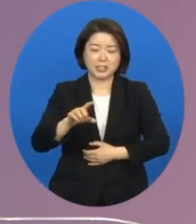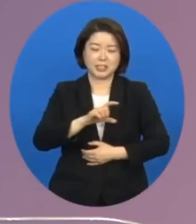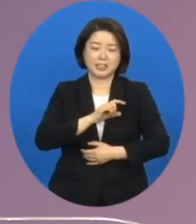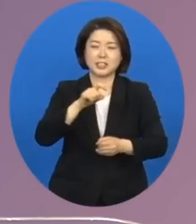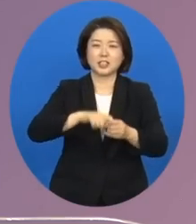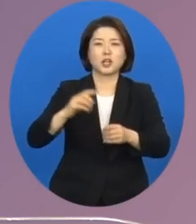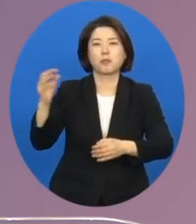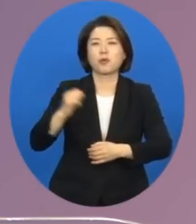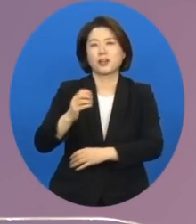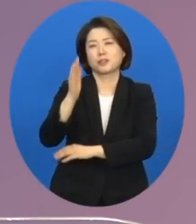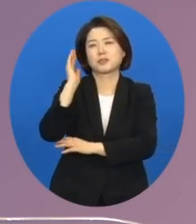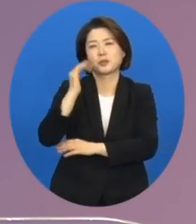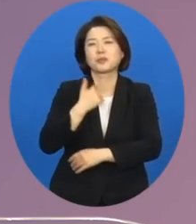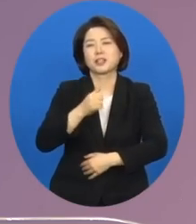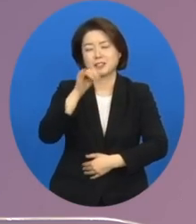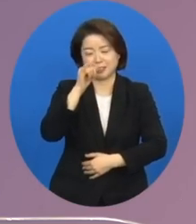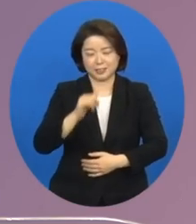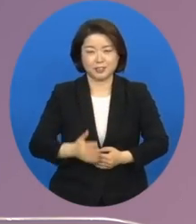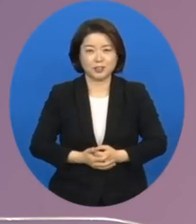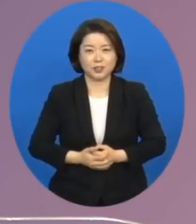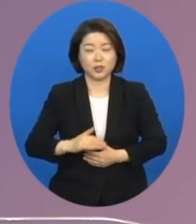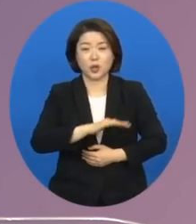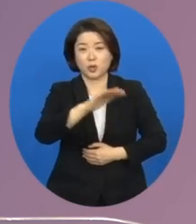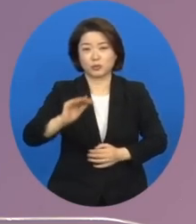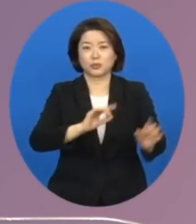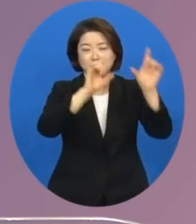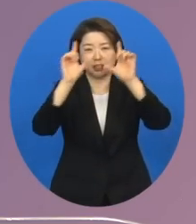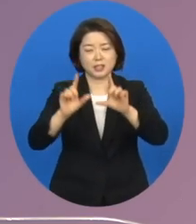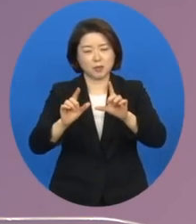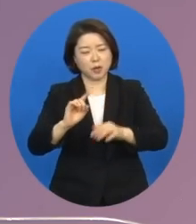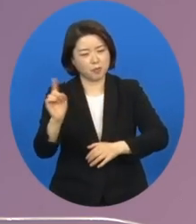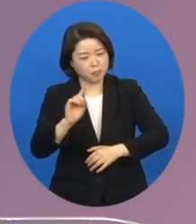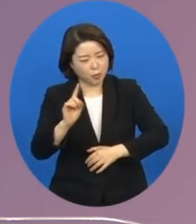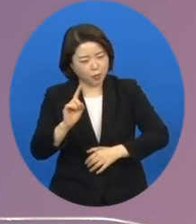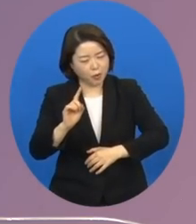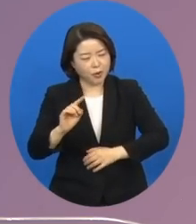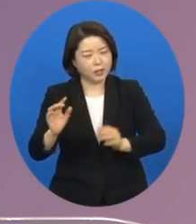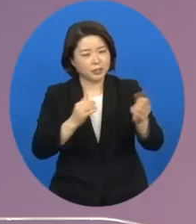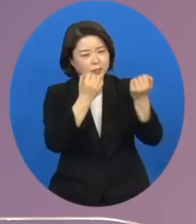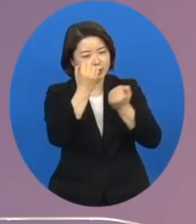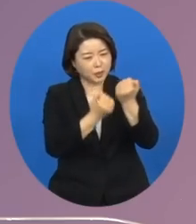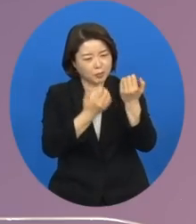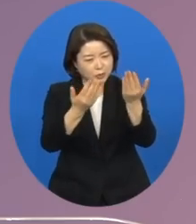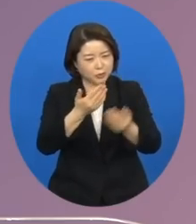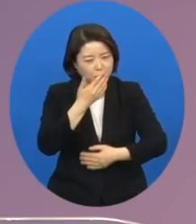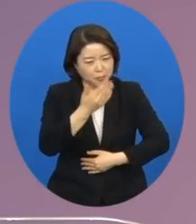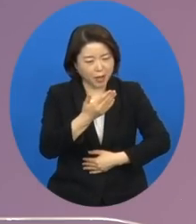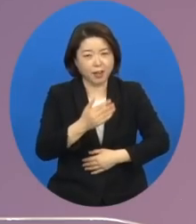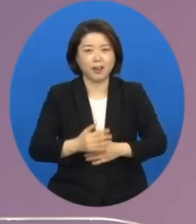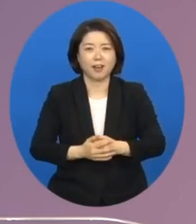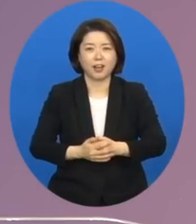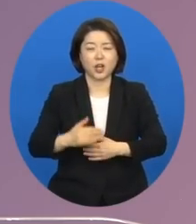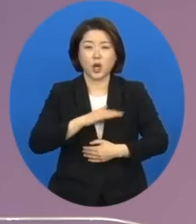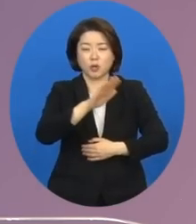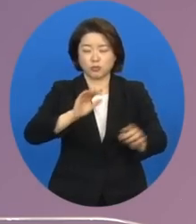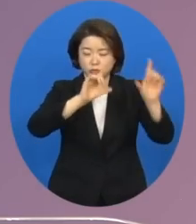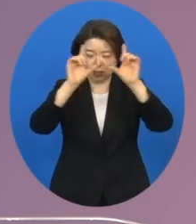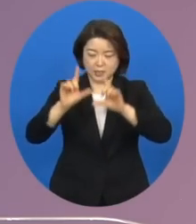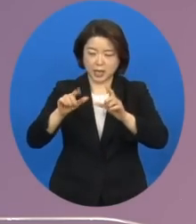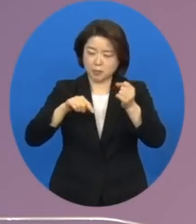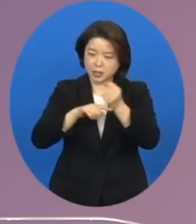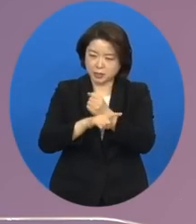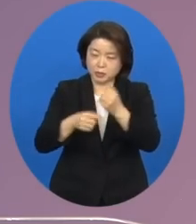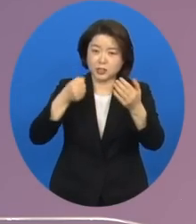설교를 하기도 했습니다만 우리 삶은 정말 무엇으로 설명될 수 있을까 우리 삶의 의미를 결정하는